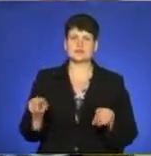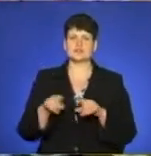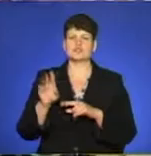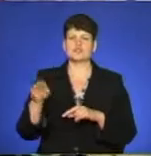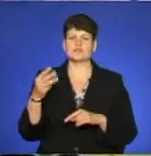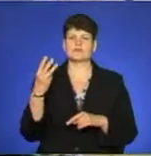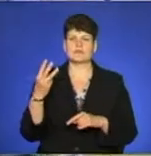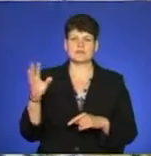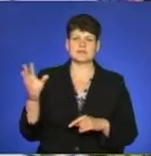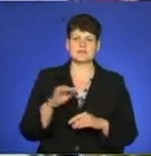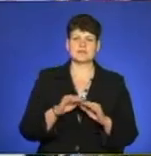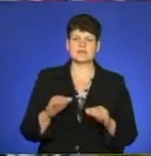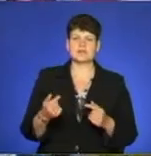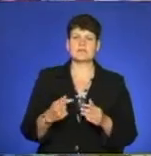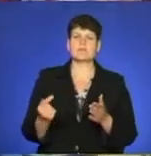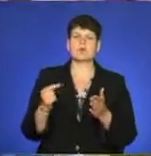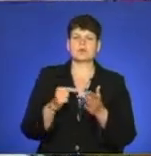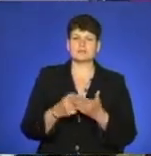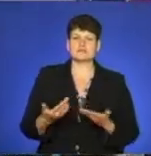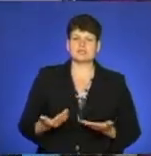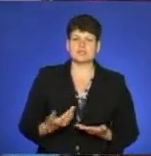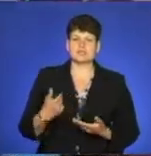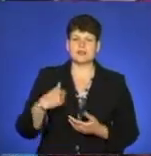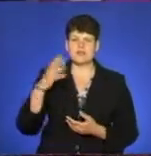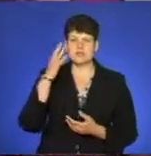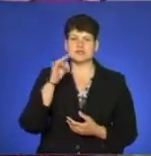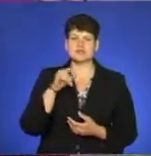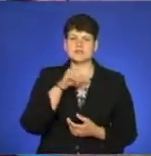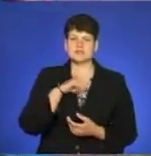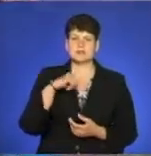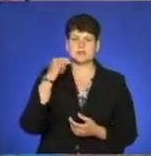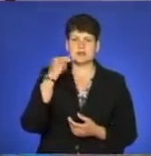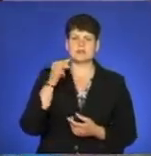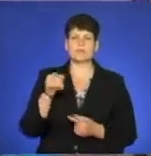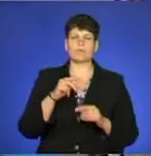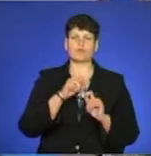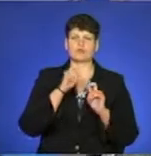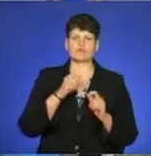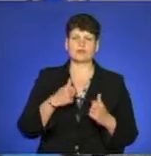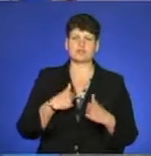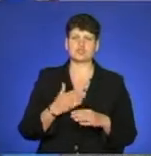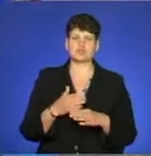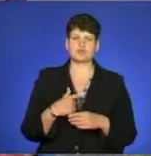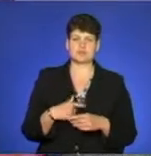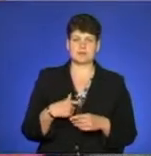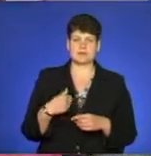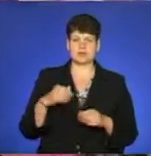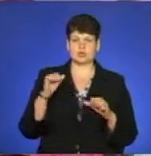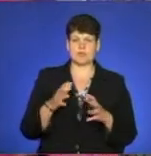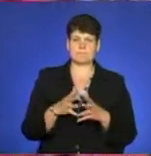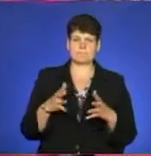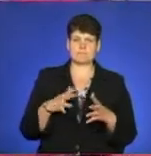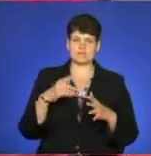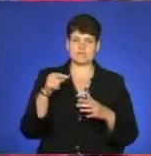і всі діти, які мені попадалися в житті, я вважаю, що вони найкращі, бо вони мені подарували частиночку себе. І я зуміла більше з